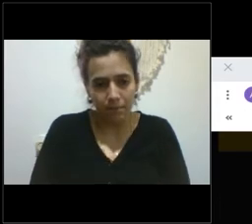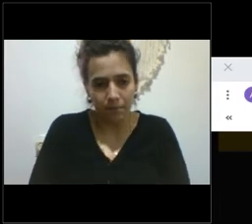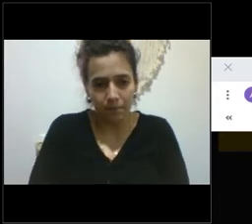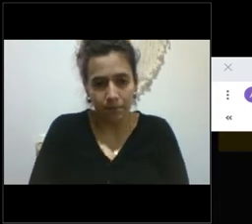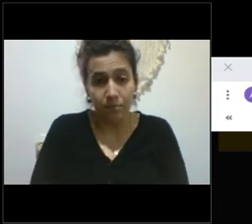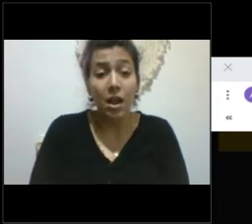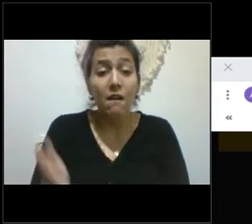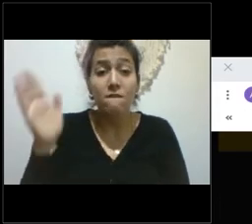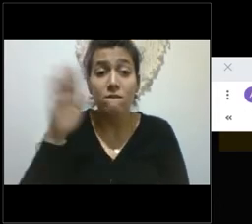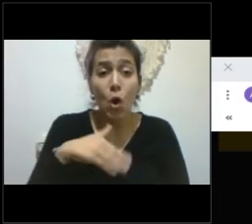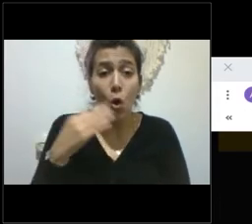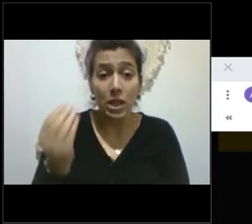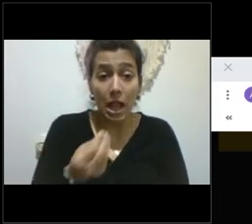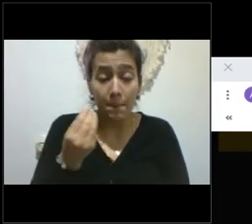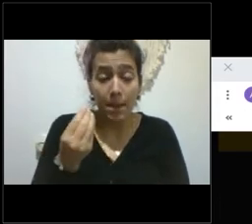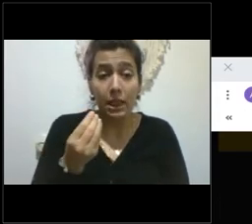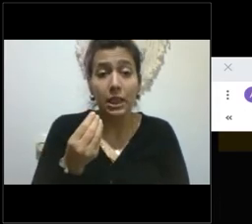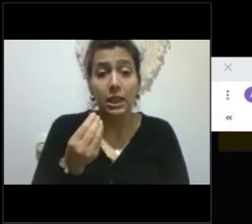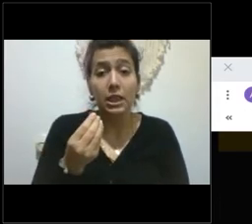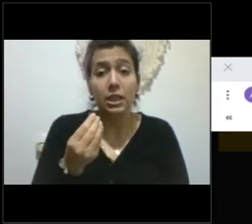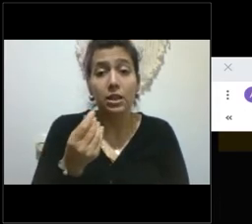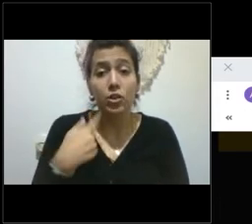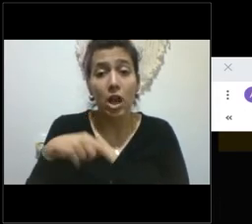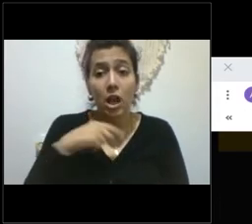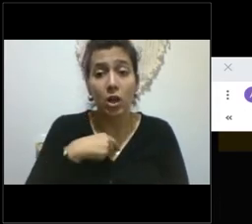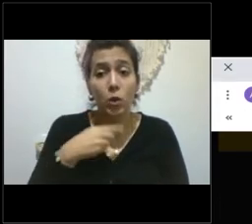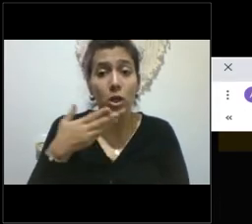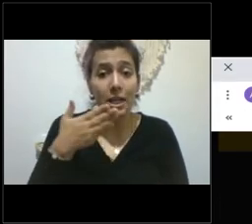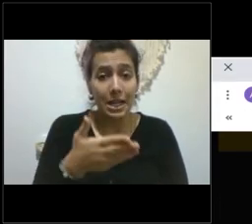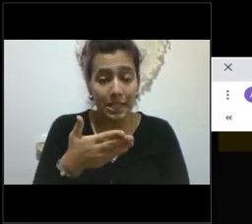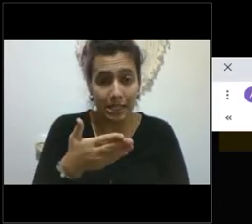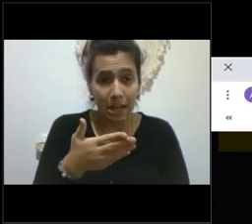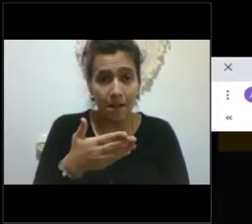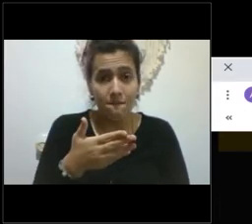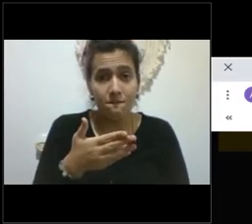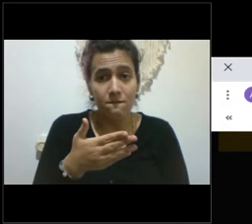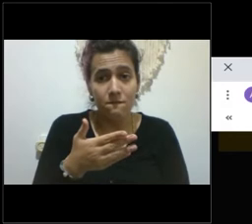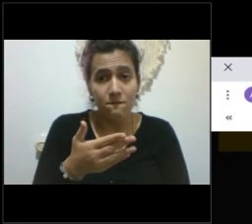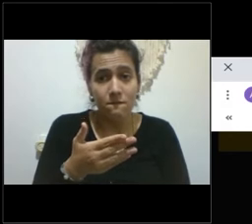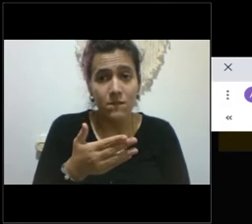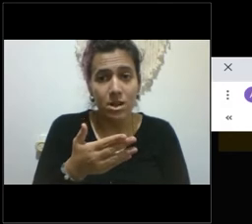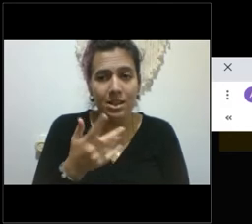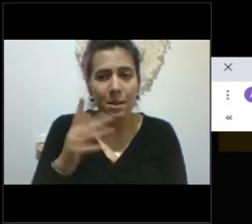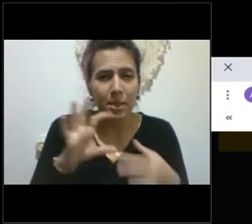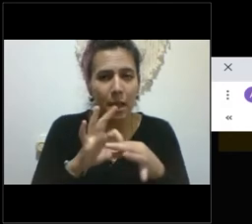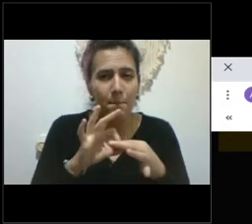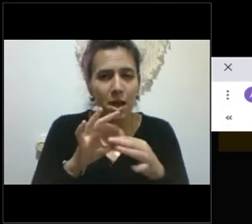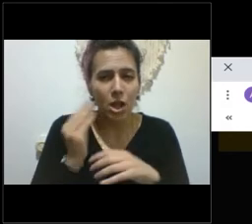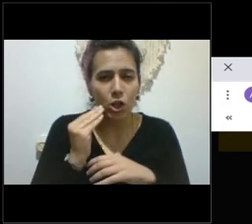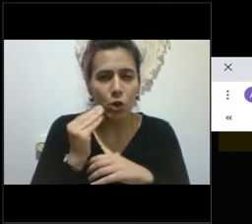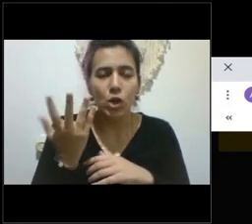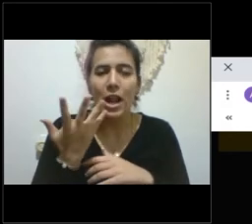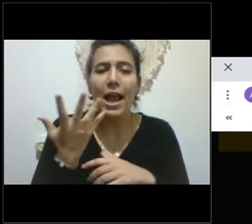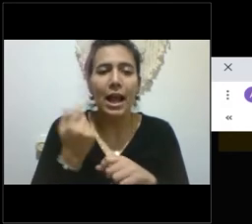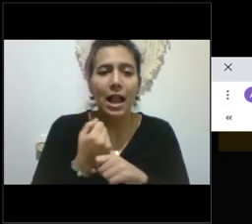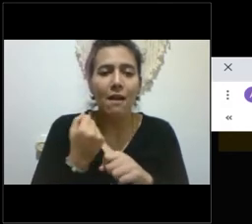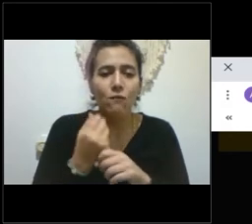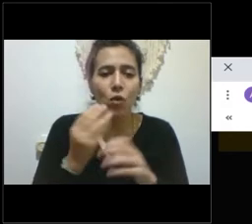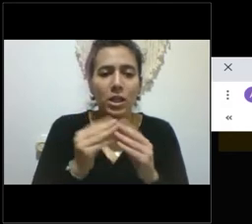ועוד אלמנט שאנחנו ניכנס אליו, ושוב, זה גם מתחבר לשיעור של איך לעבוד עם קבלנים ועם אנשי